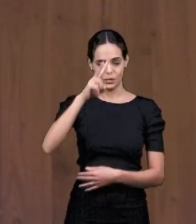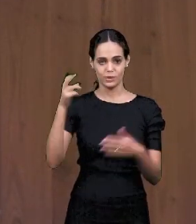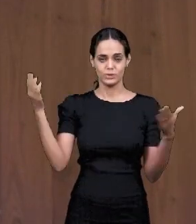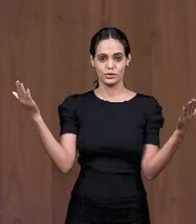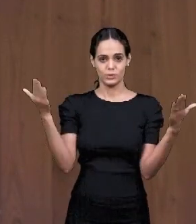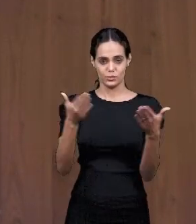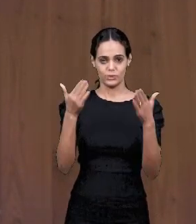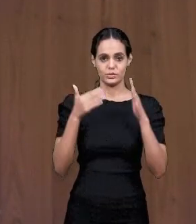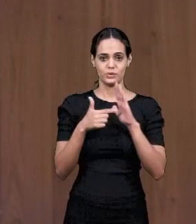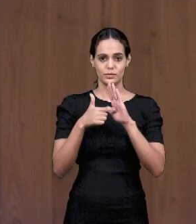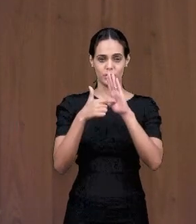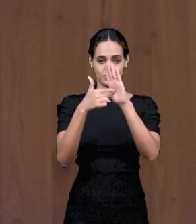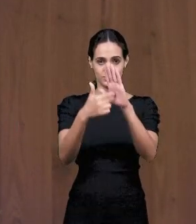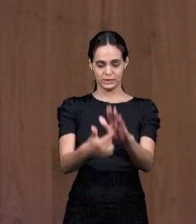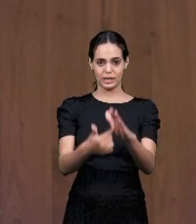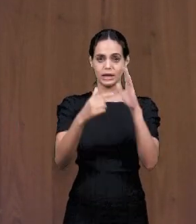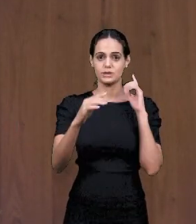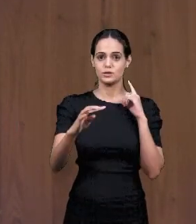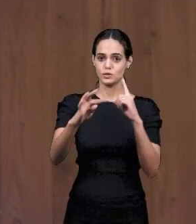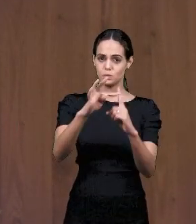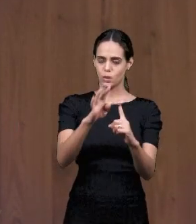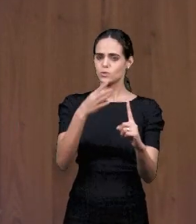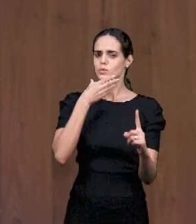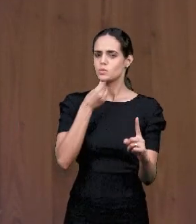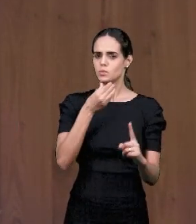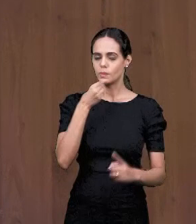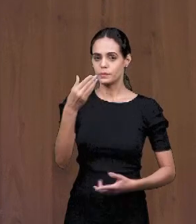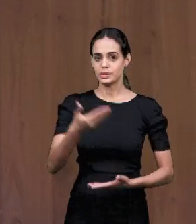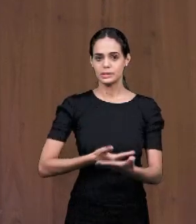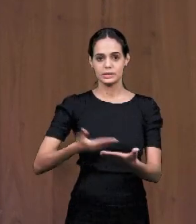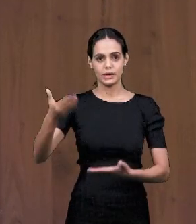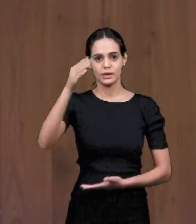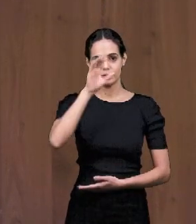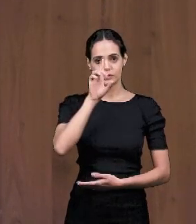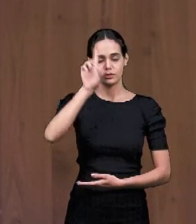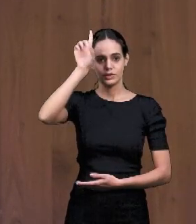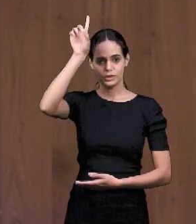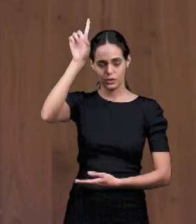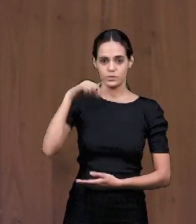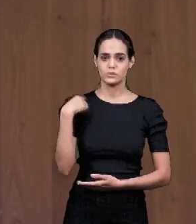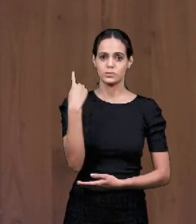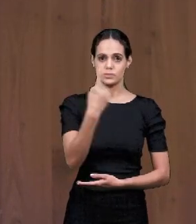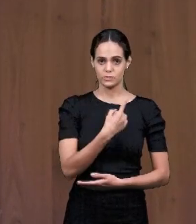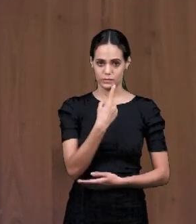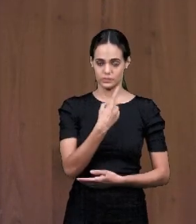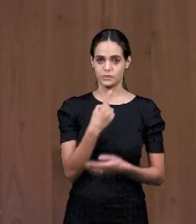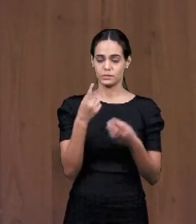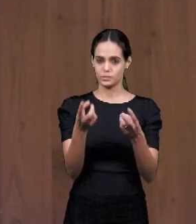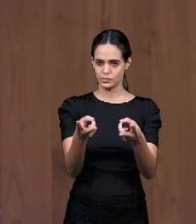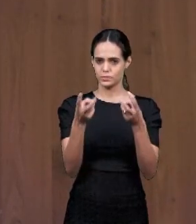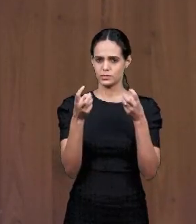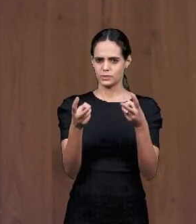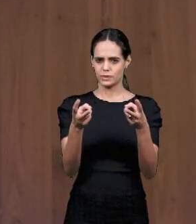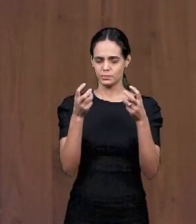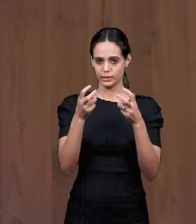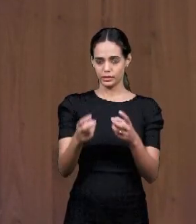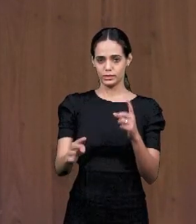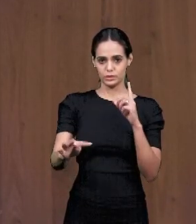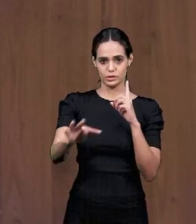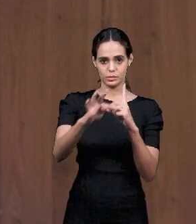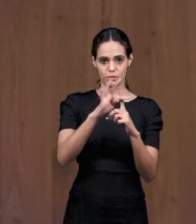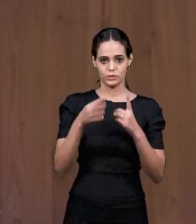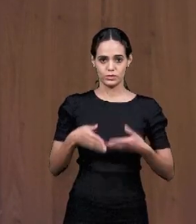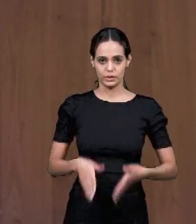parler sur Timothée. Timothée était un serviteur de Dieu. Et nous allons voir que Timothée, il est né dans un